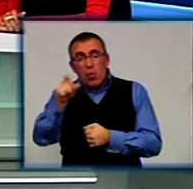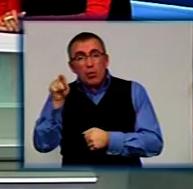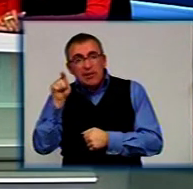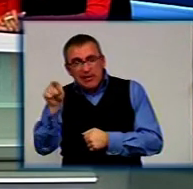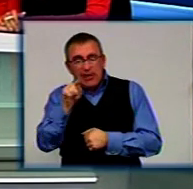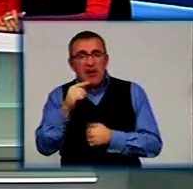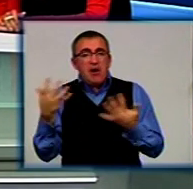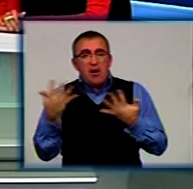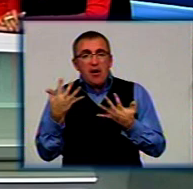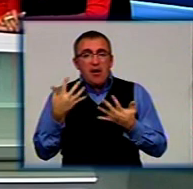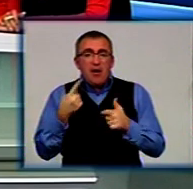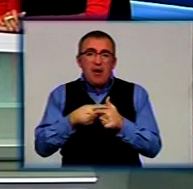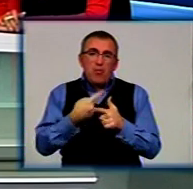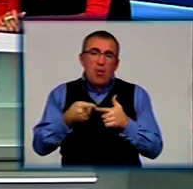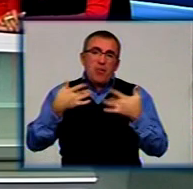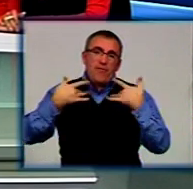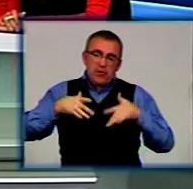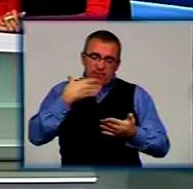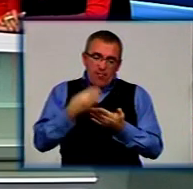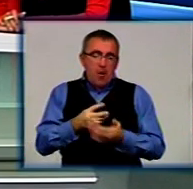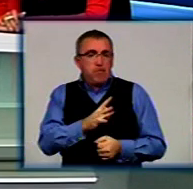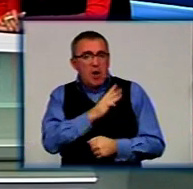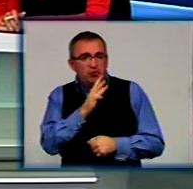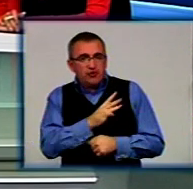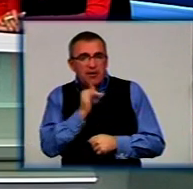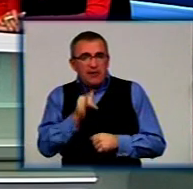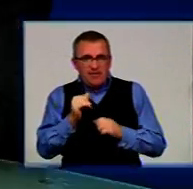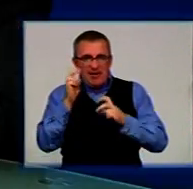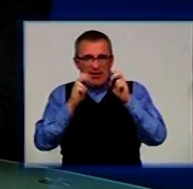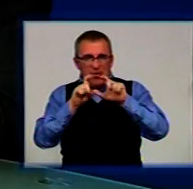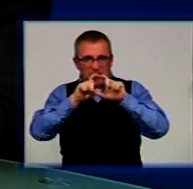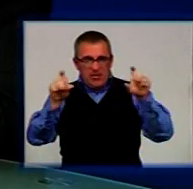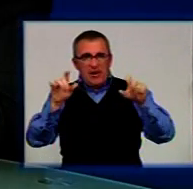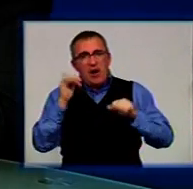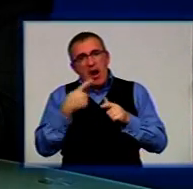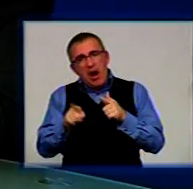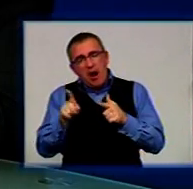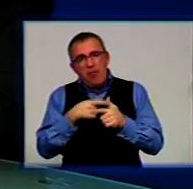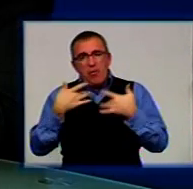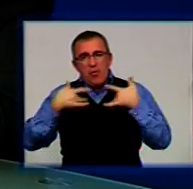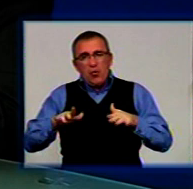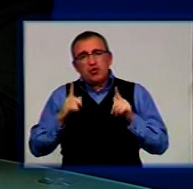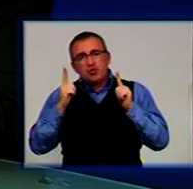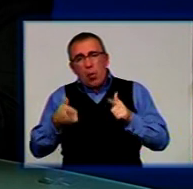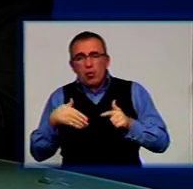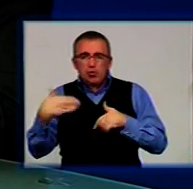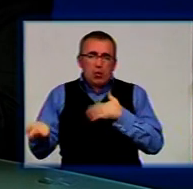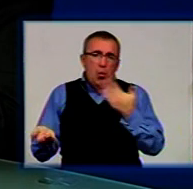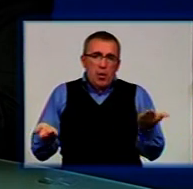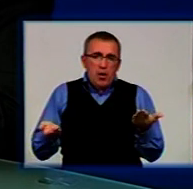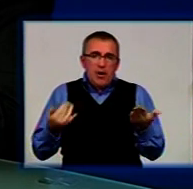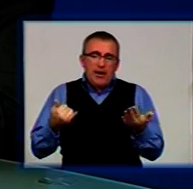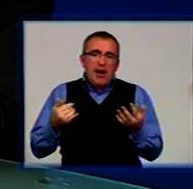які або звільнились за власним бажанням від суб'єктів підприємницької діяльності, або звільнились за згодою сторін, або